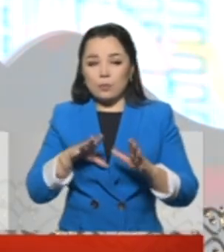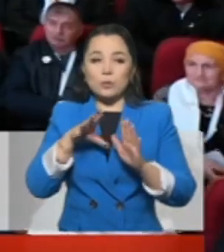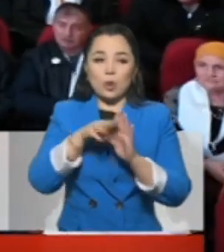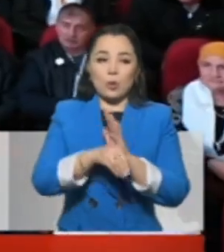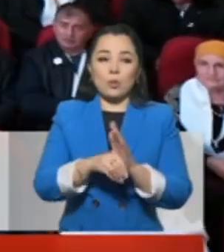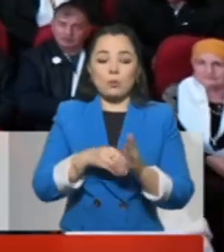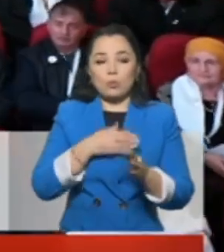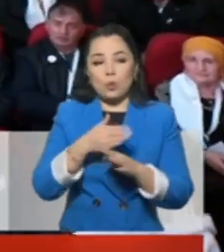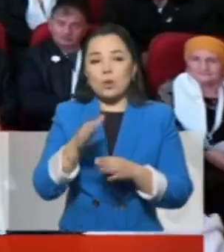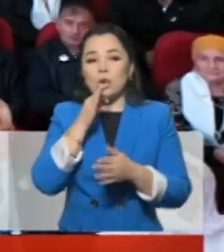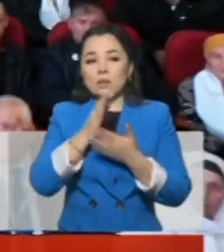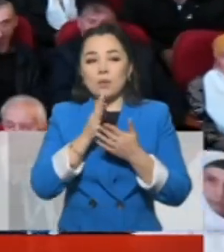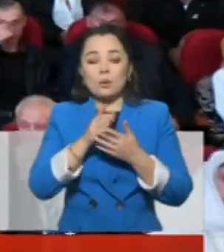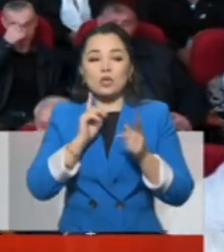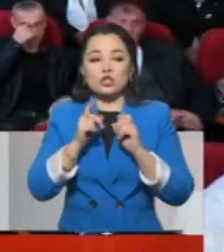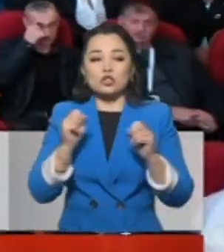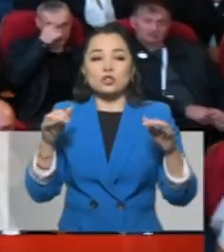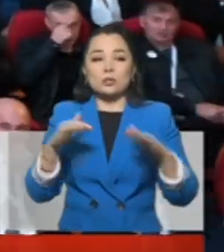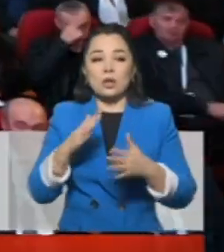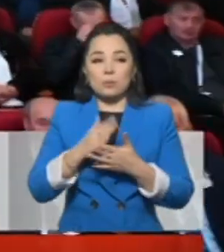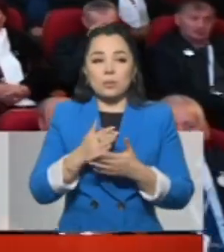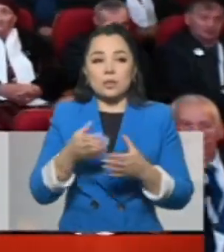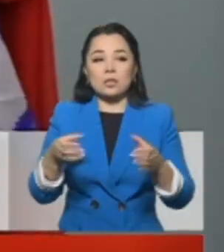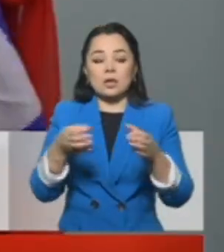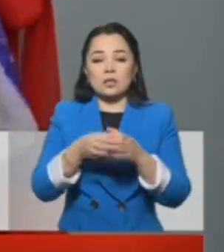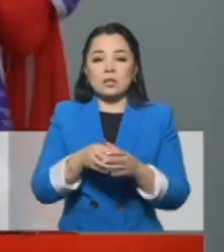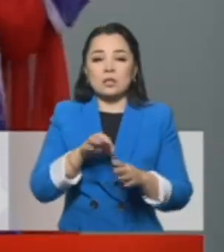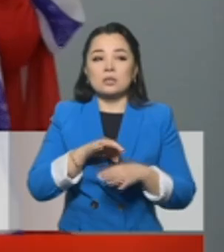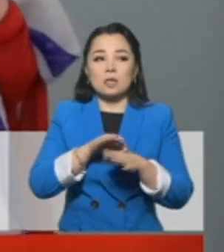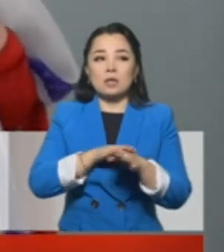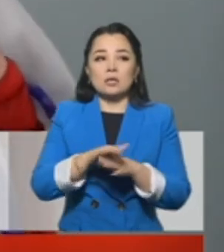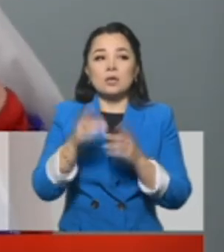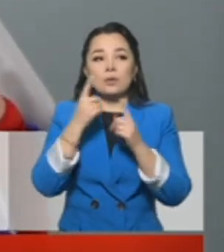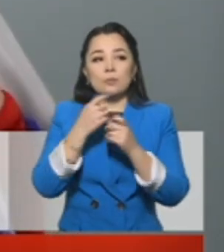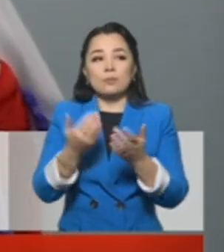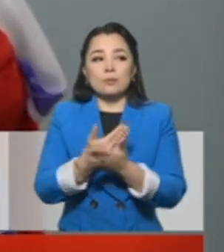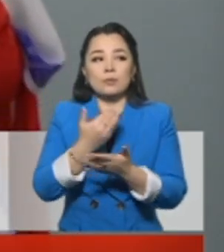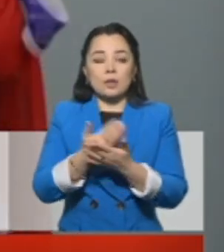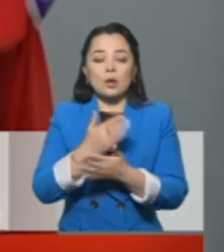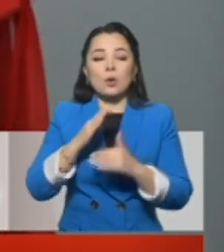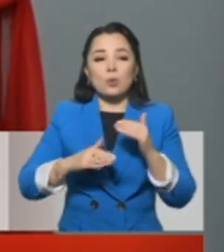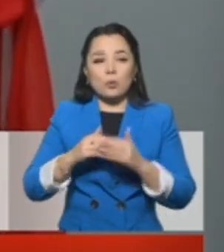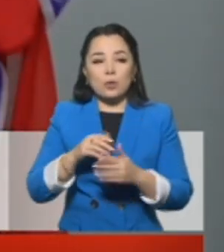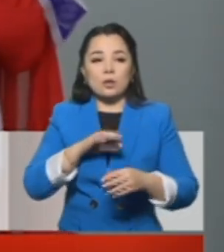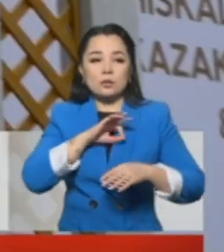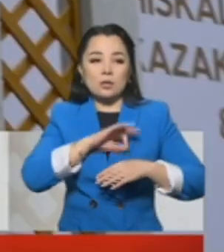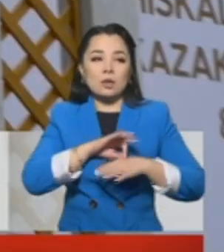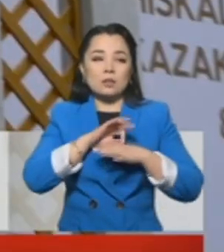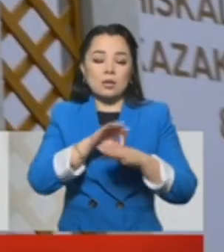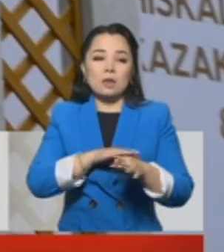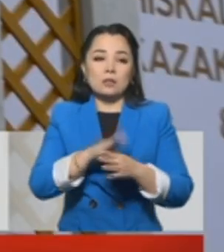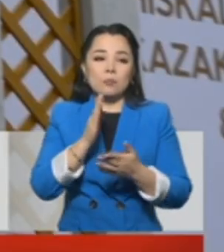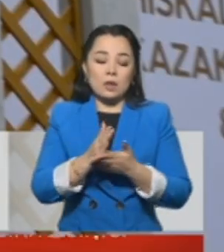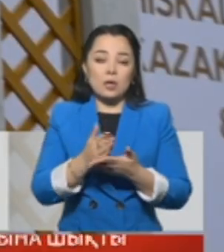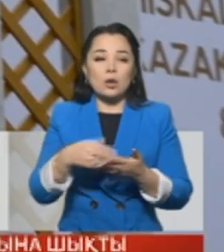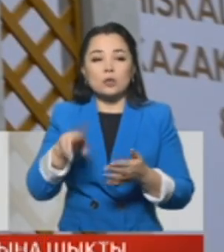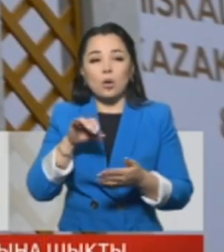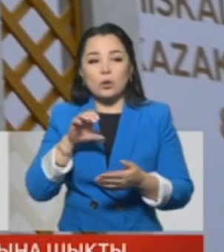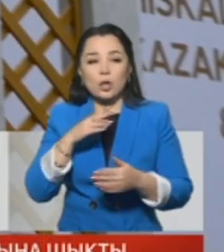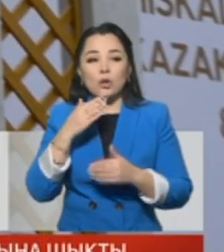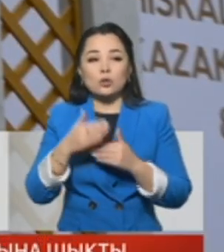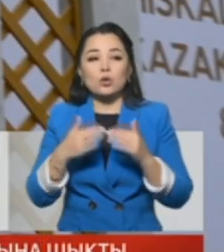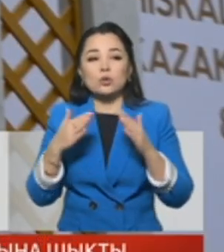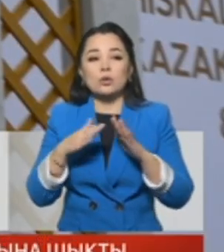айналды. Салтанатты жиынға қатысушылар Ахысқа түріктері туралы деректермен танысып, қолдабалы өнер көрмесін тамашылады. Достық үйі